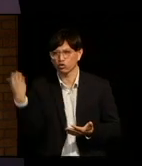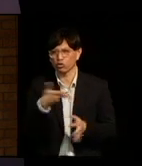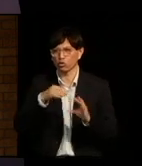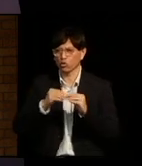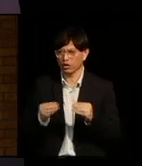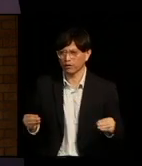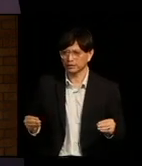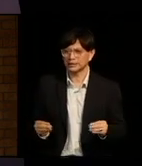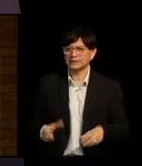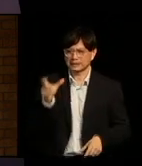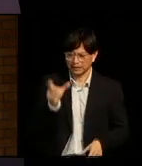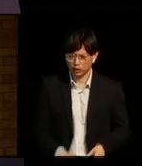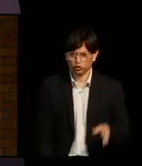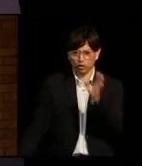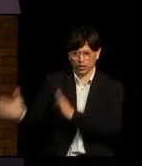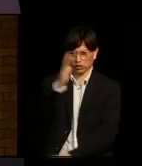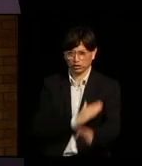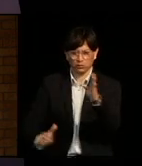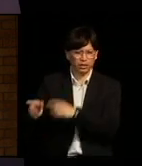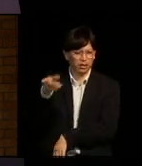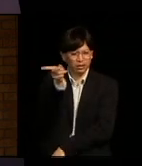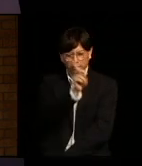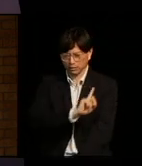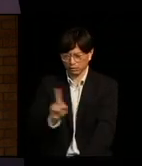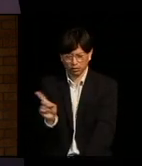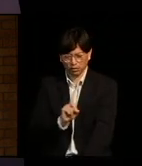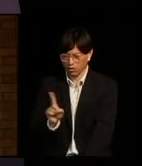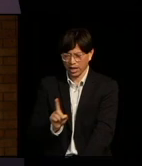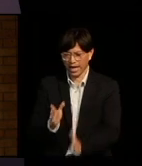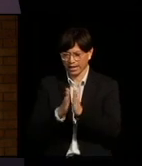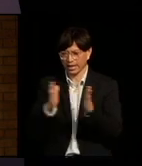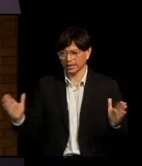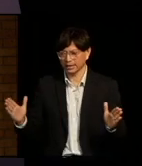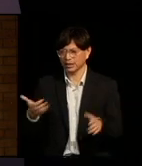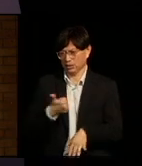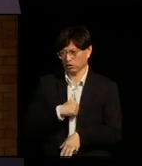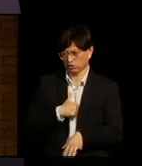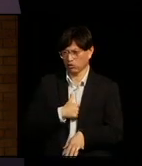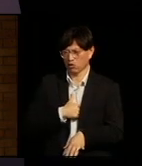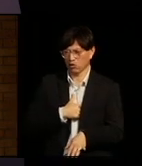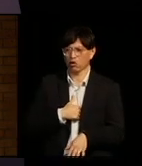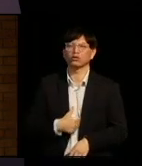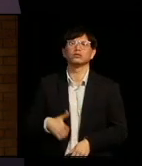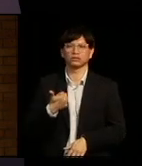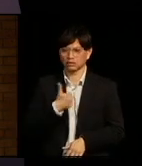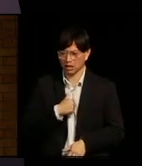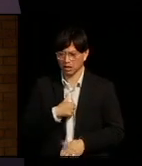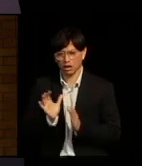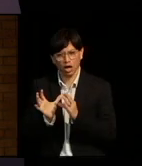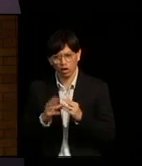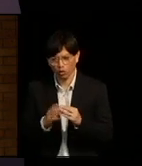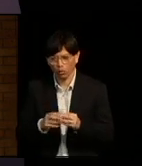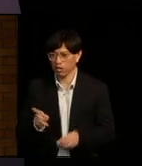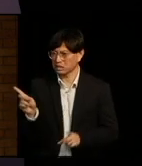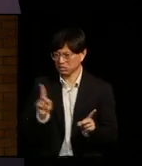la persona con disabilità non è della del catechista non è del gruppo ma è